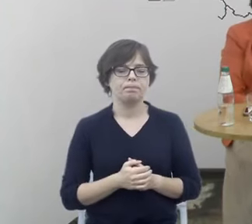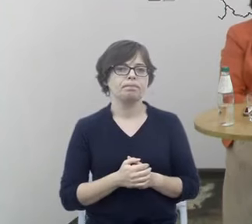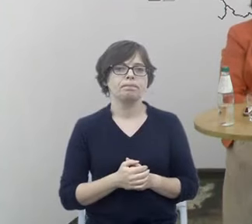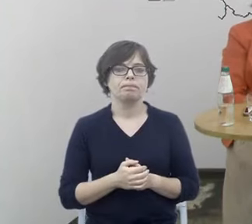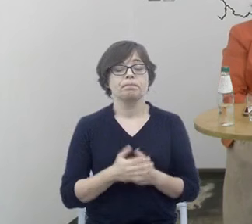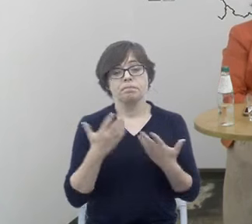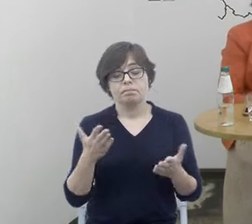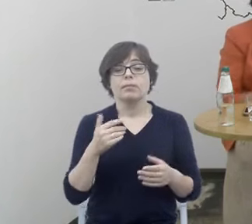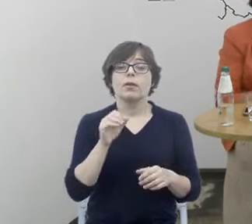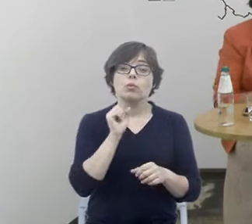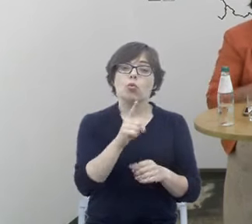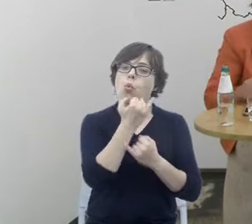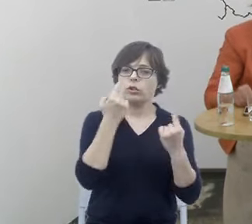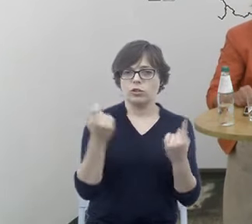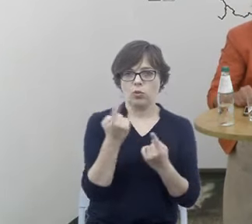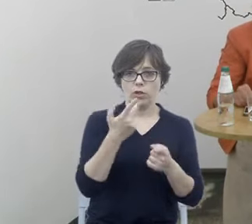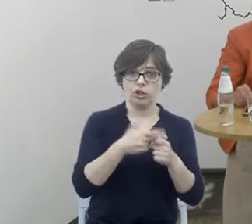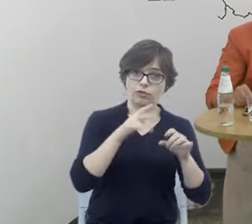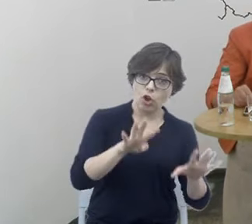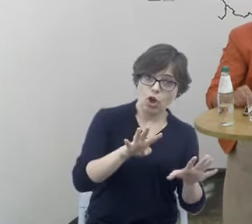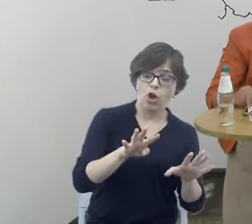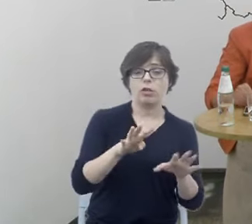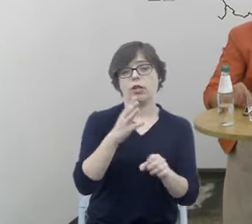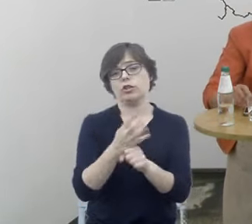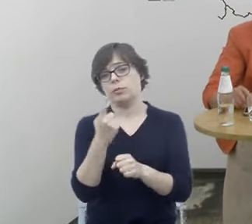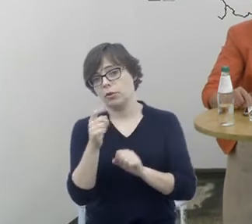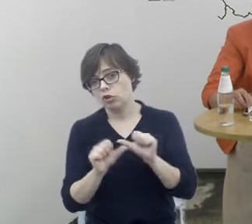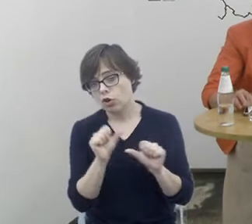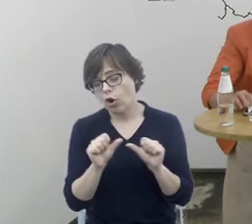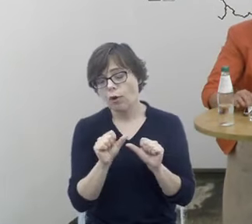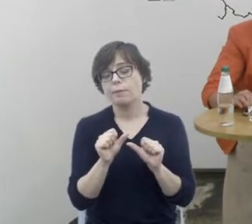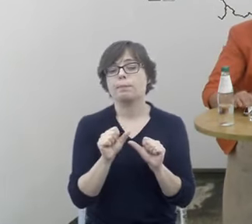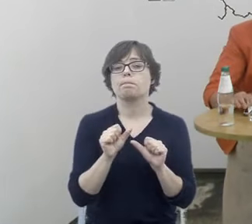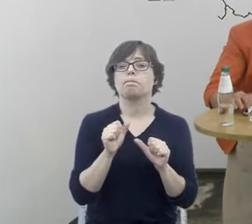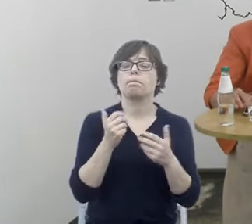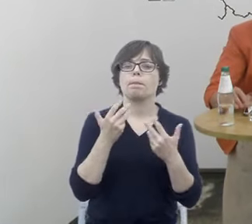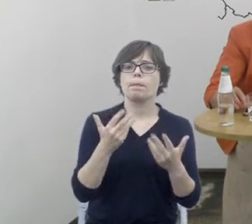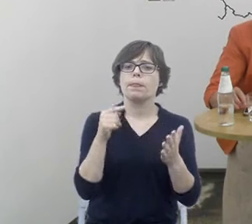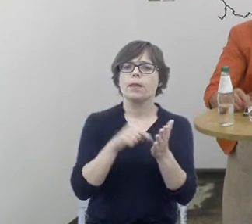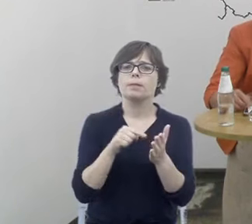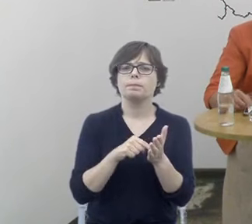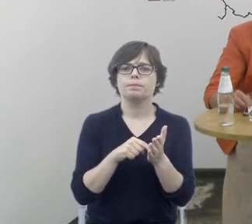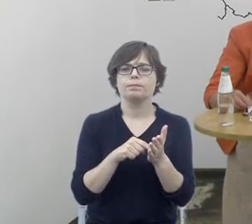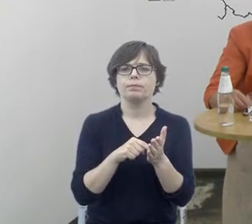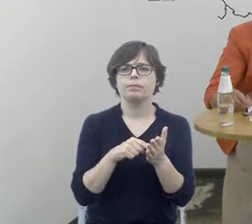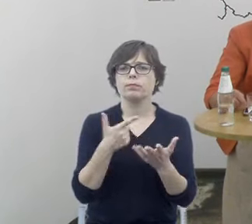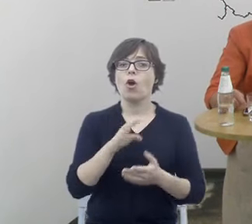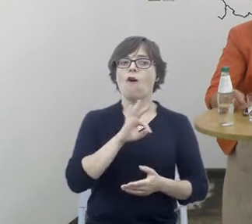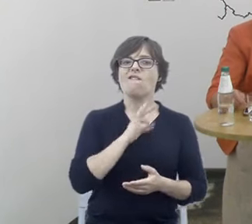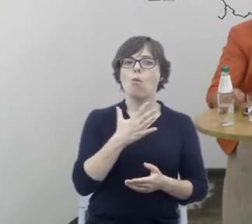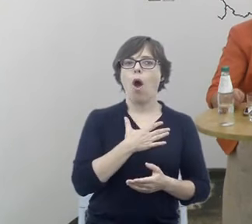w 1939 i w 1941 roku, gdy znikają